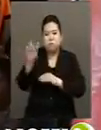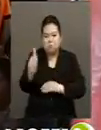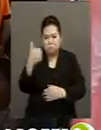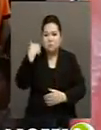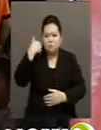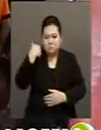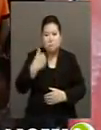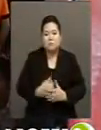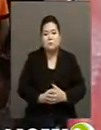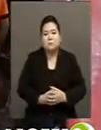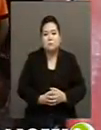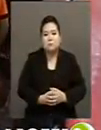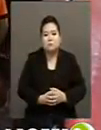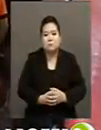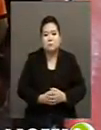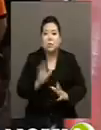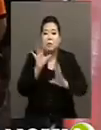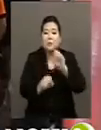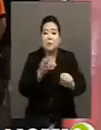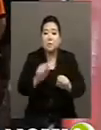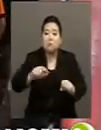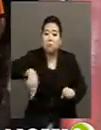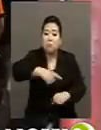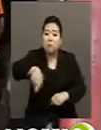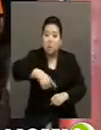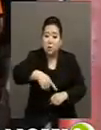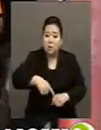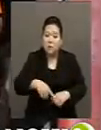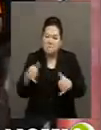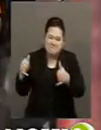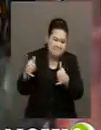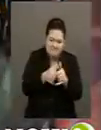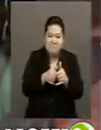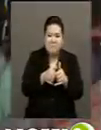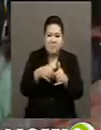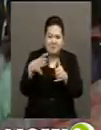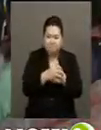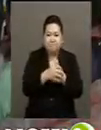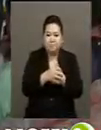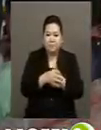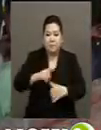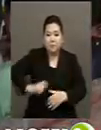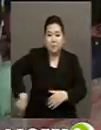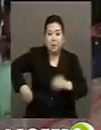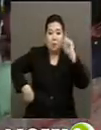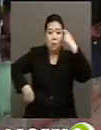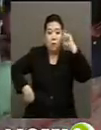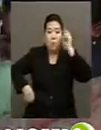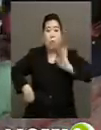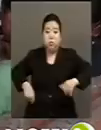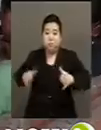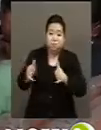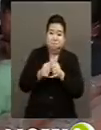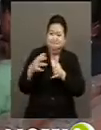นะคะคือกรณีที่เขาไปจับเนี่ยเห็นบอกว่าคือเข้าไปประชิดตัวชนิดที่เรียกว่าแรงงานกลุ่มนี้เนี่ยไม่รู้ตัวมาก่อนเลย ครับ